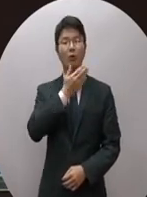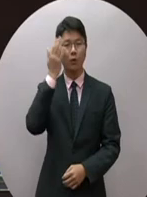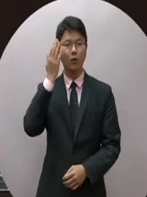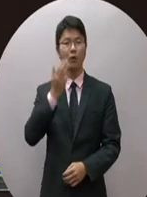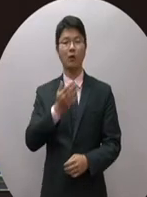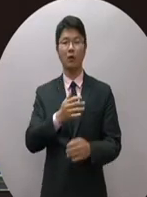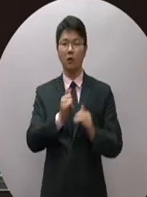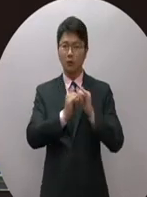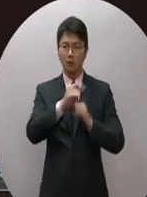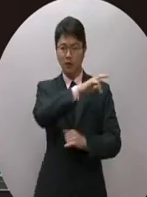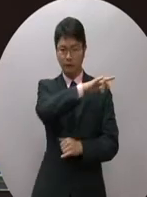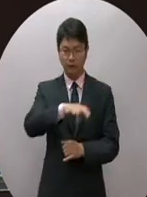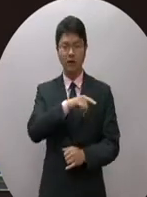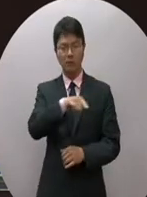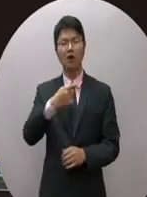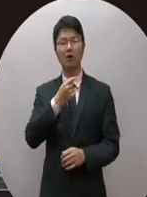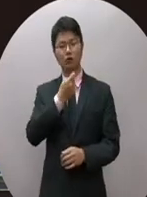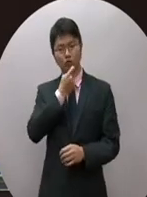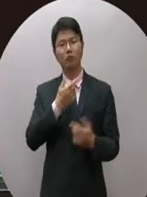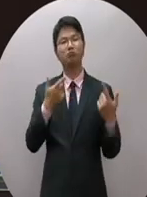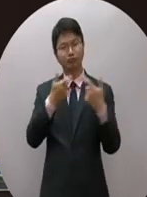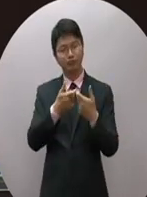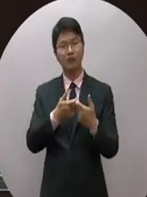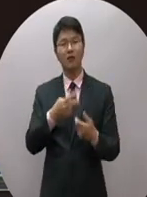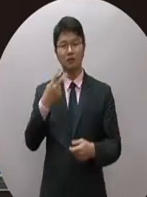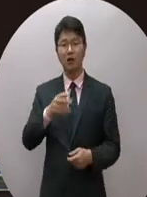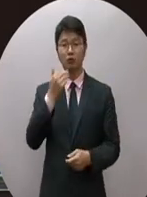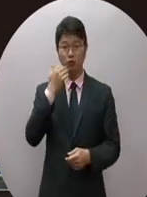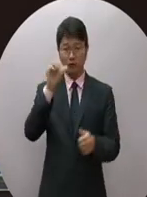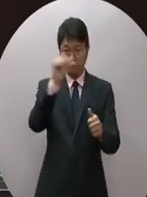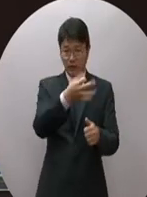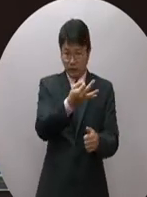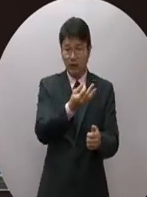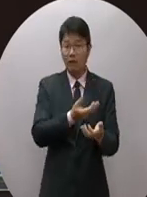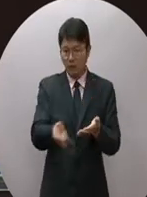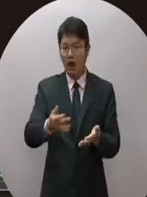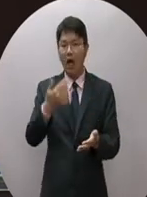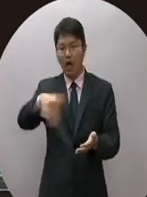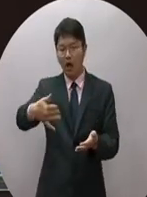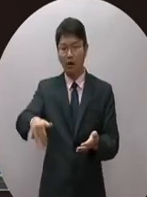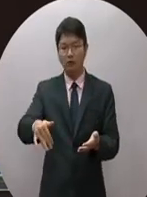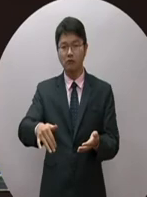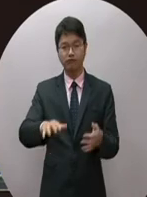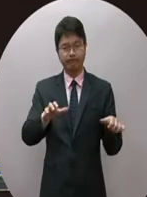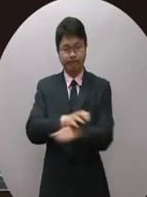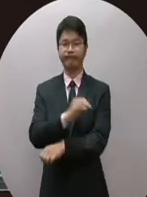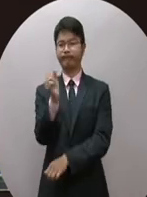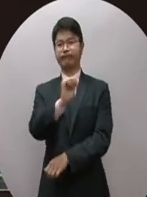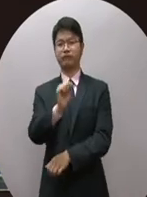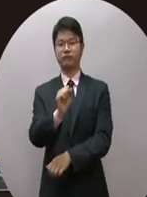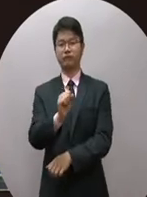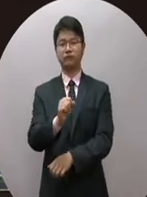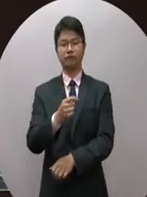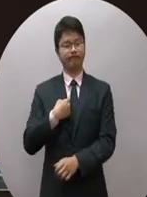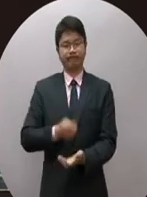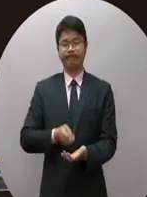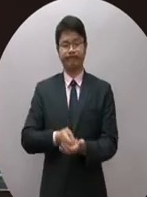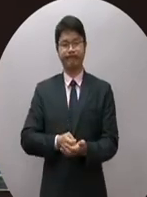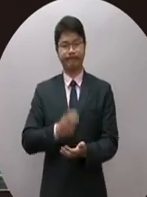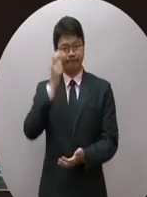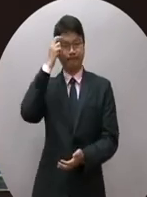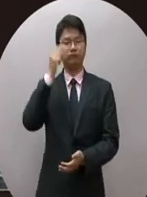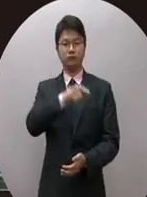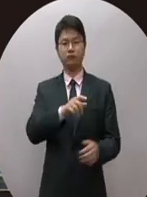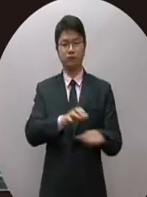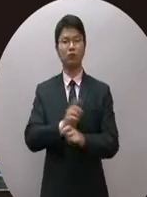合，并且对于没有缴清罚款的外籍旅客，不准他入境，就是不准他入境，